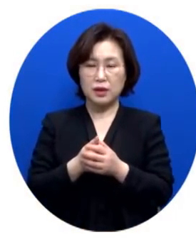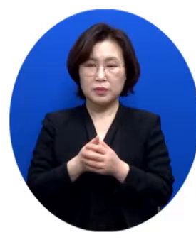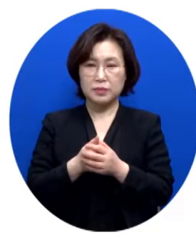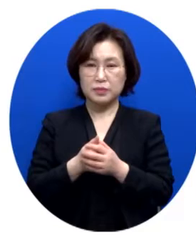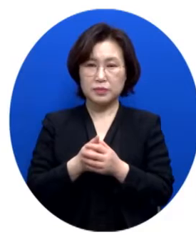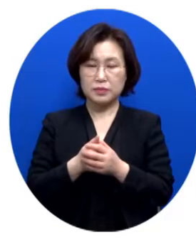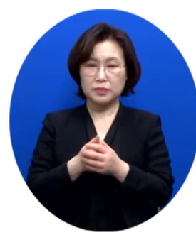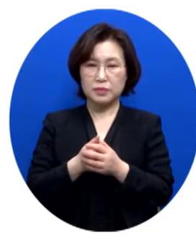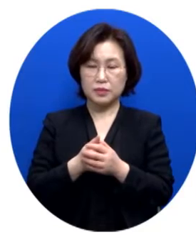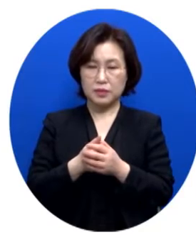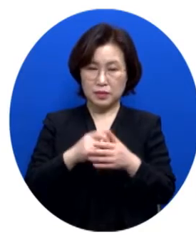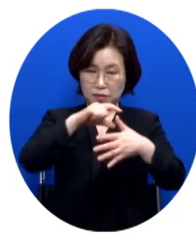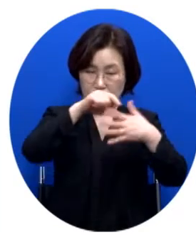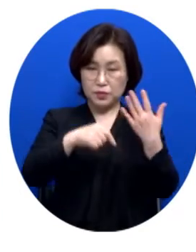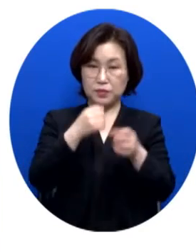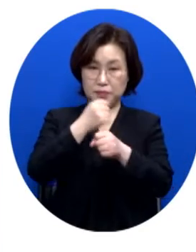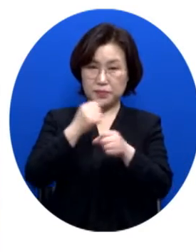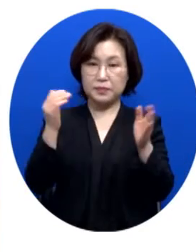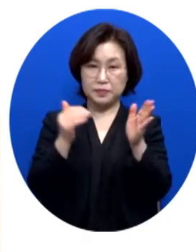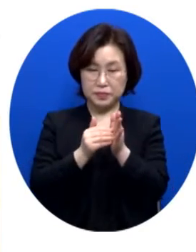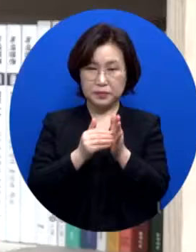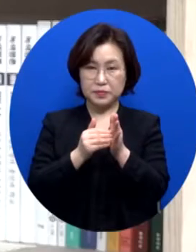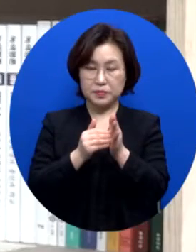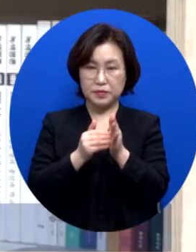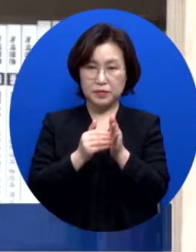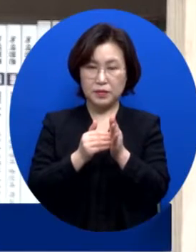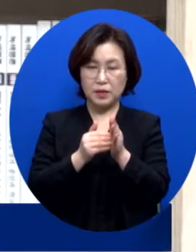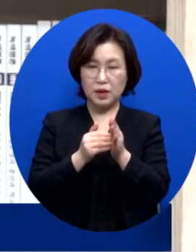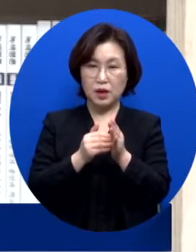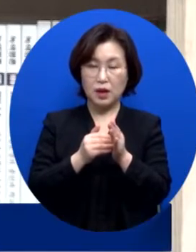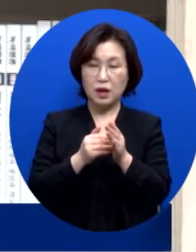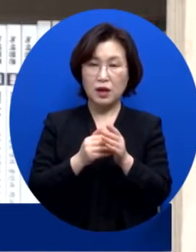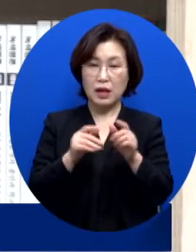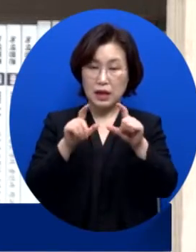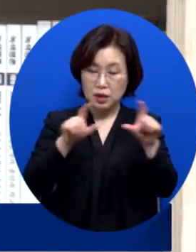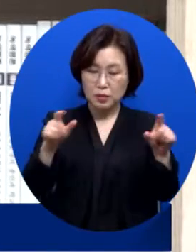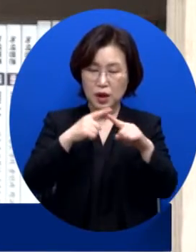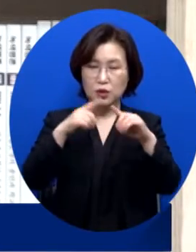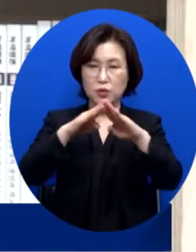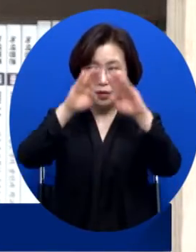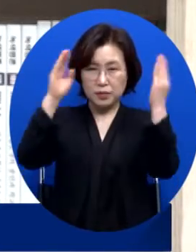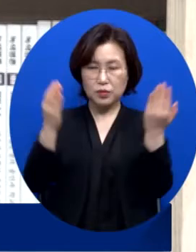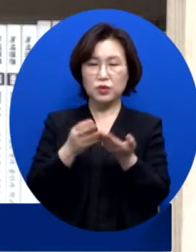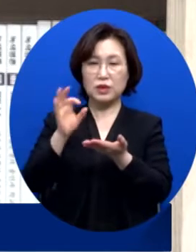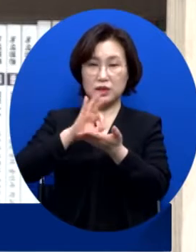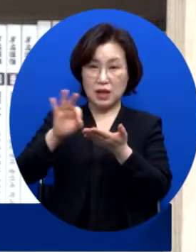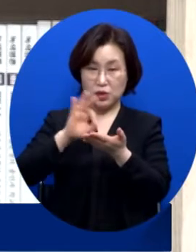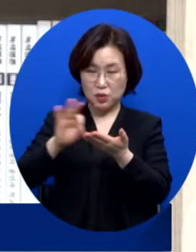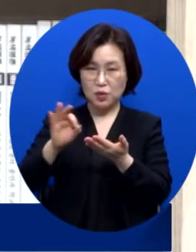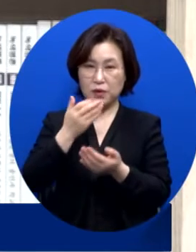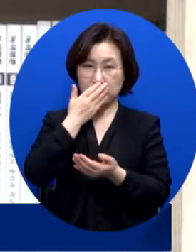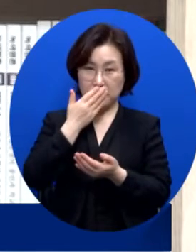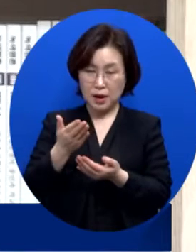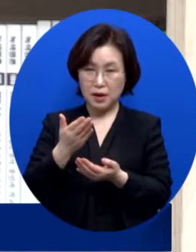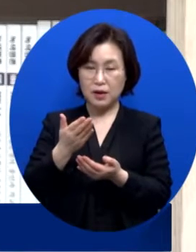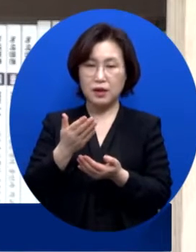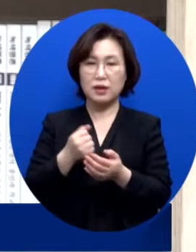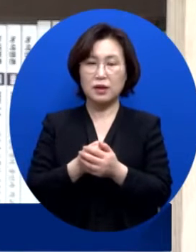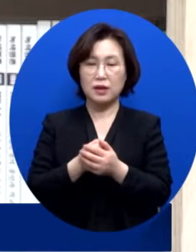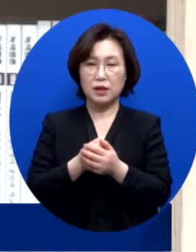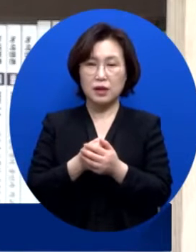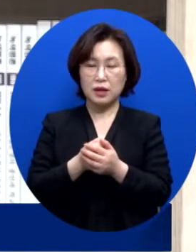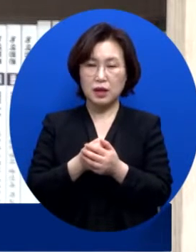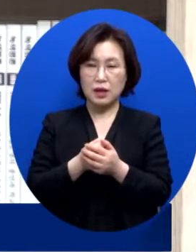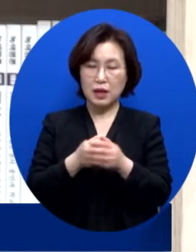사용할 수 있는 매뉴얼로 제작했습니다 어느 교회 등 그냥 쉽게 접할 수 있게 저희가 아 그럼 일반 교회들이